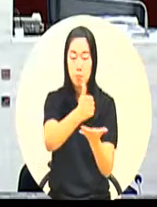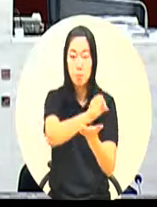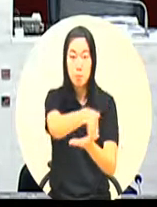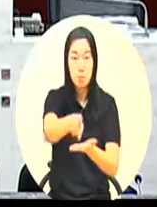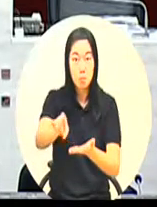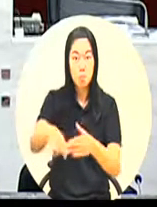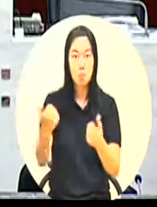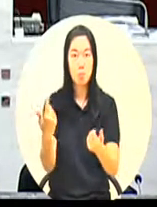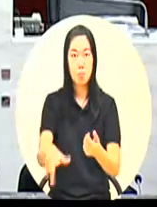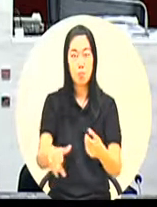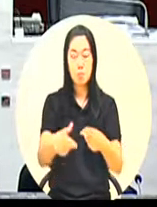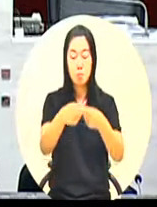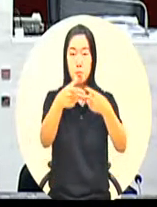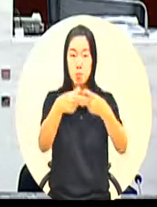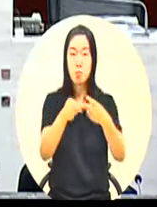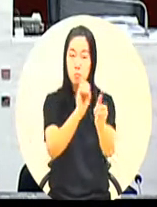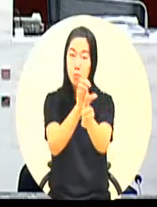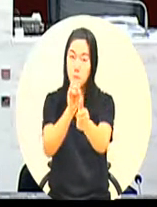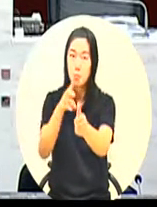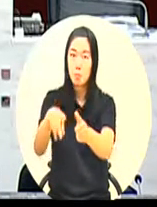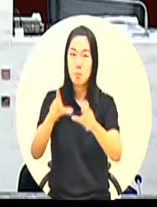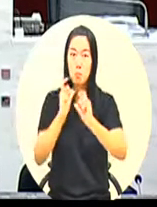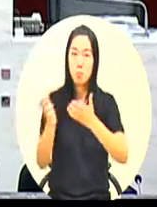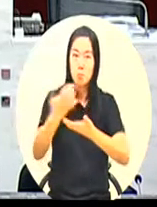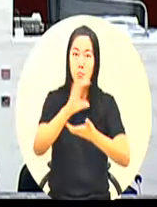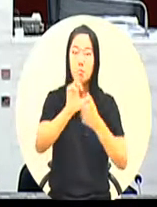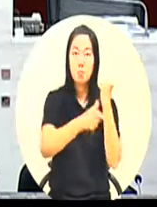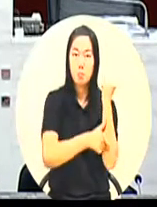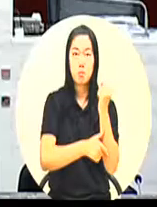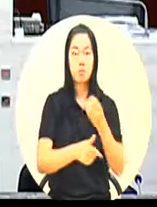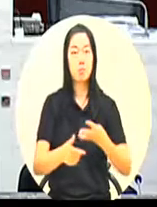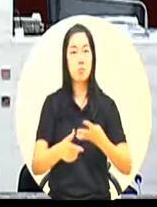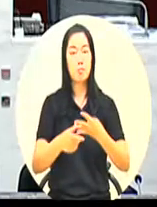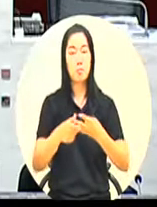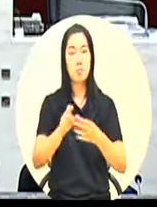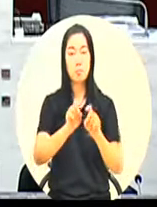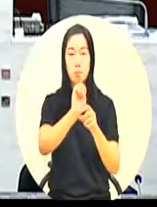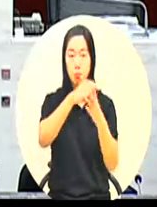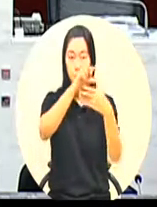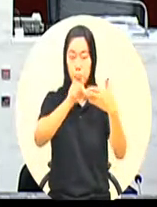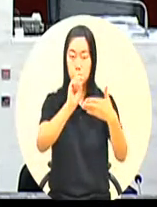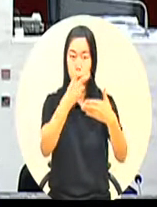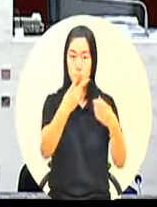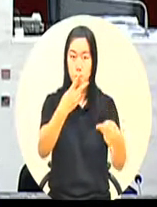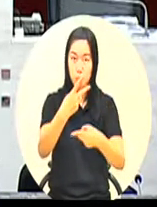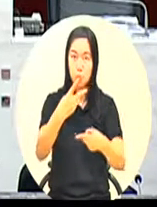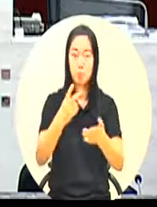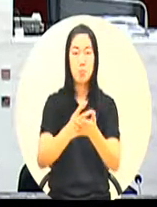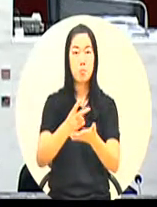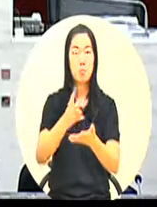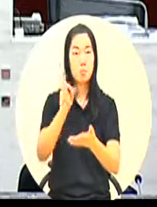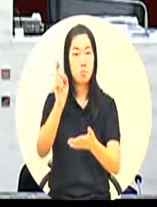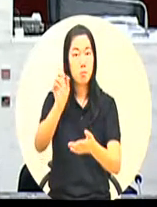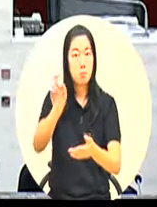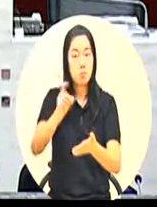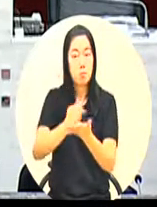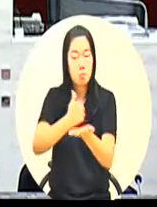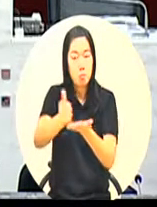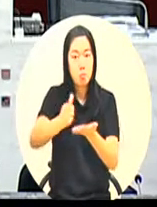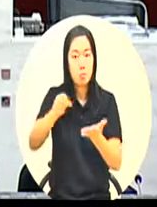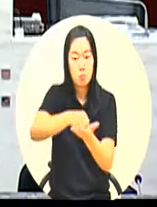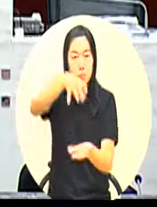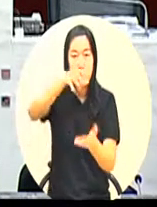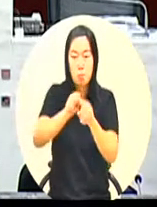款讯息及回收方式。第十二条之一，食品业者输入曾发生核灾之国